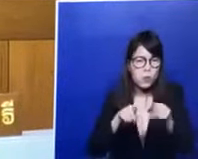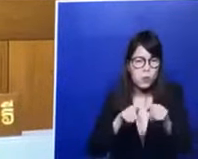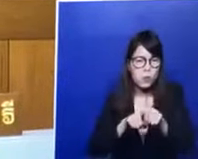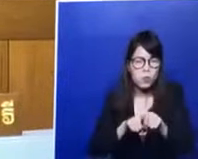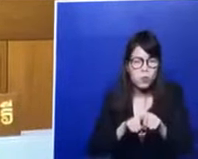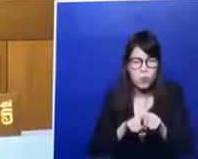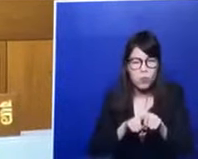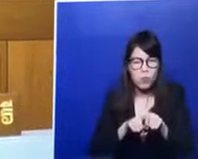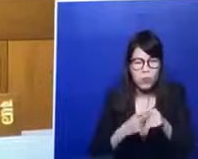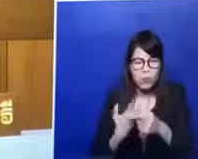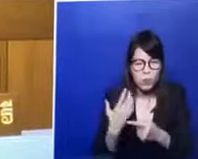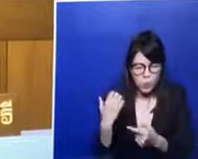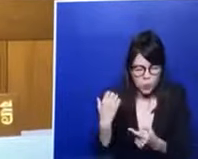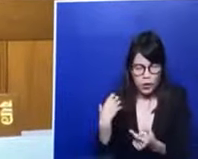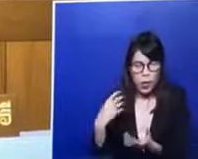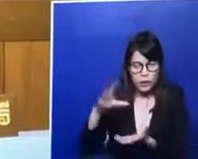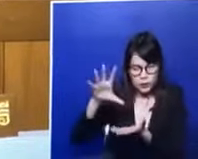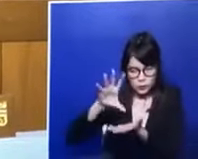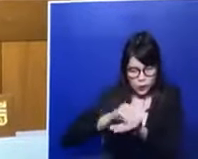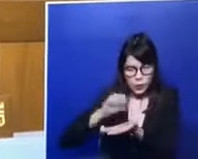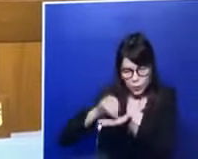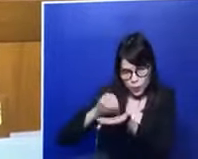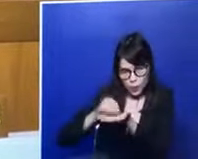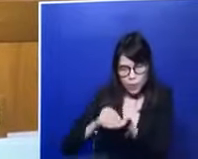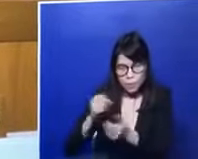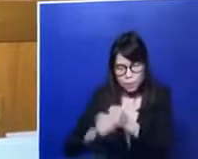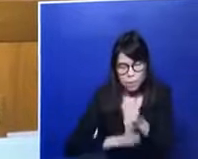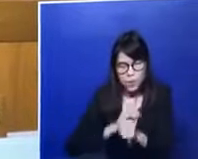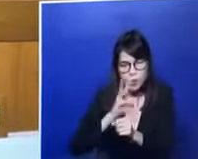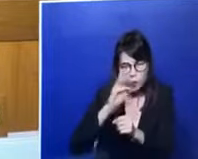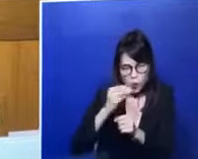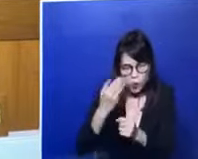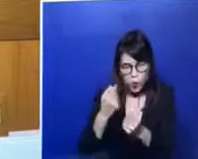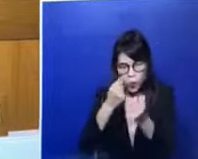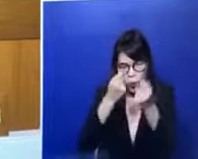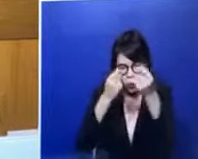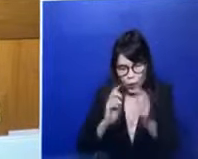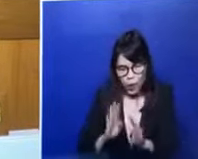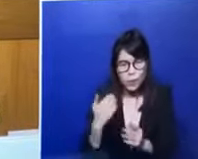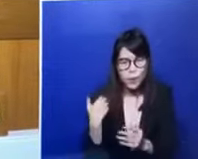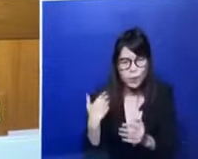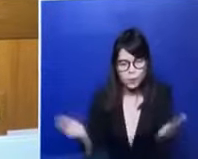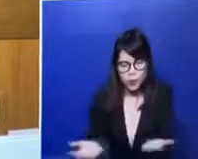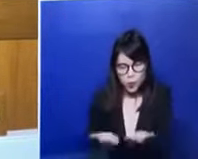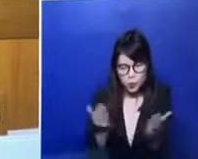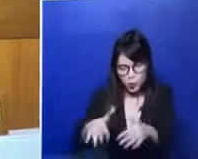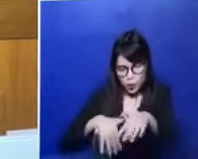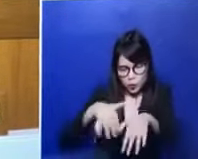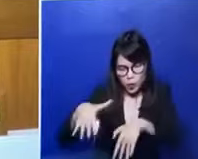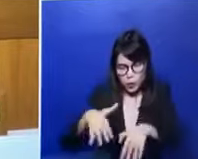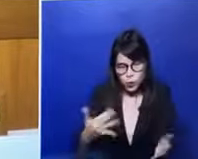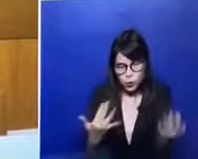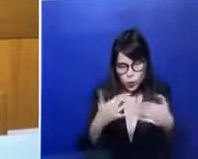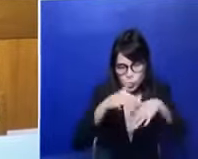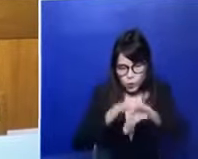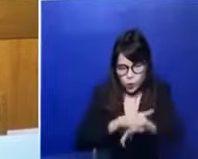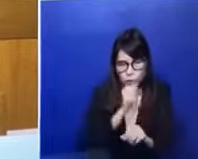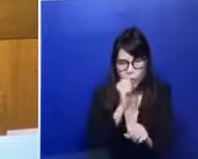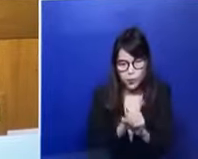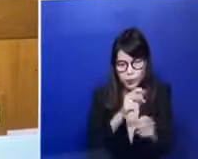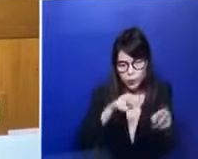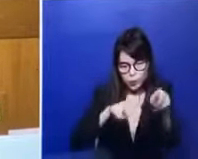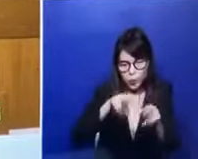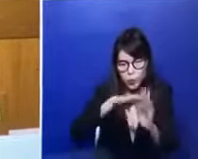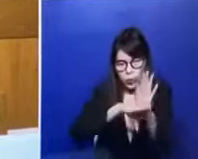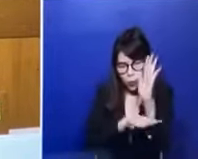รับเรื่องทุกอย่างต่อมาในปีรัฐธรรมนูญปี60ออกแบบมาเพื่อสนับสนุนให้ประชาชนเข้ามามีส่วนร่วมในกระบวนการตรวจสอบของ